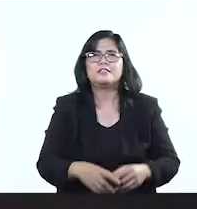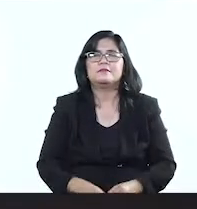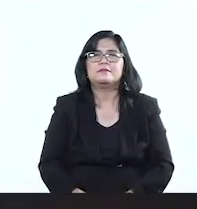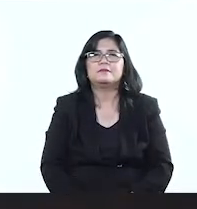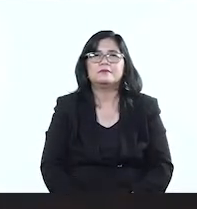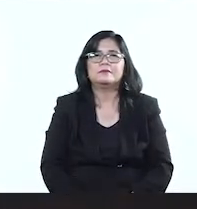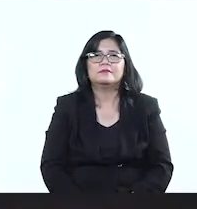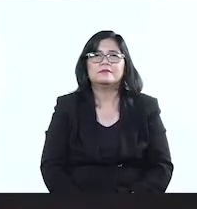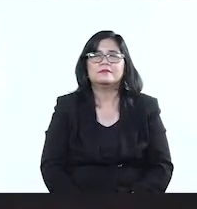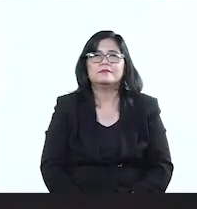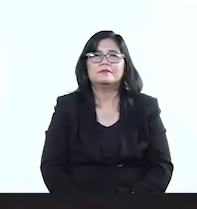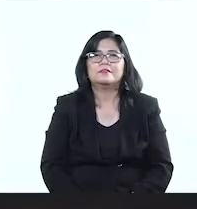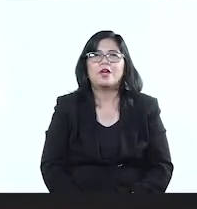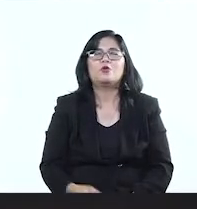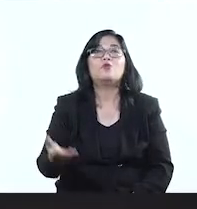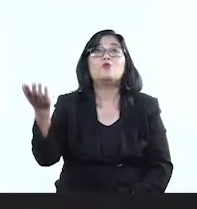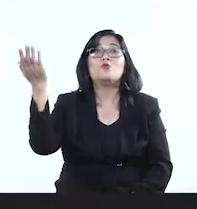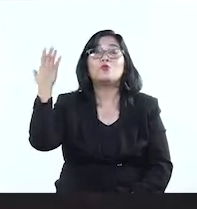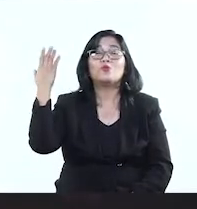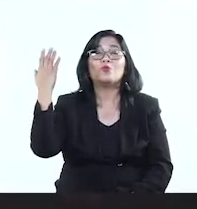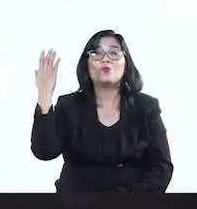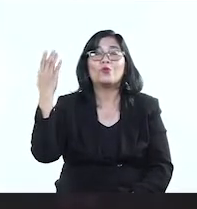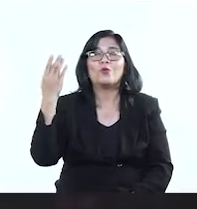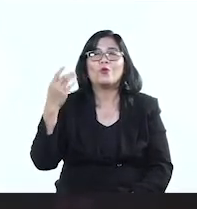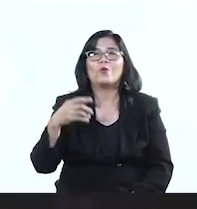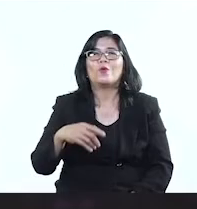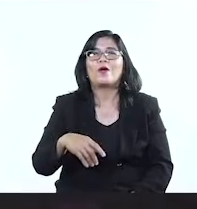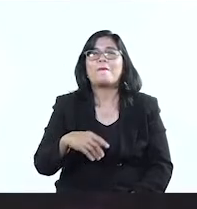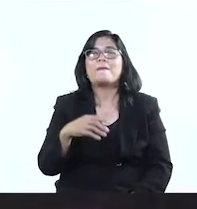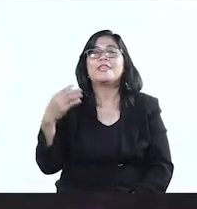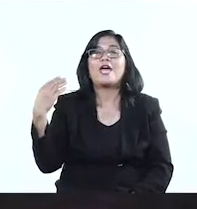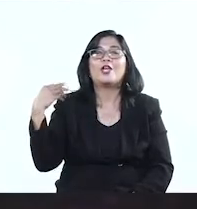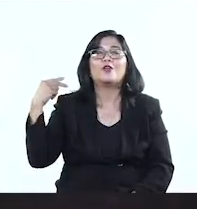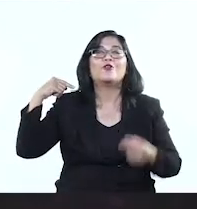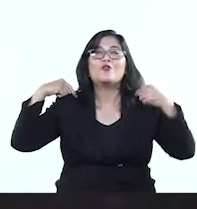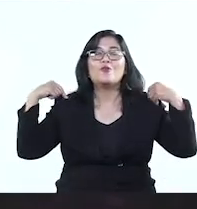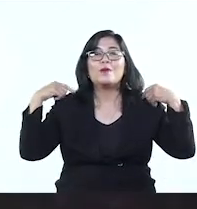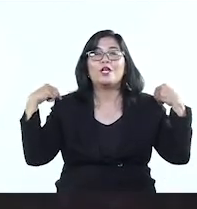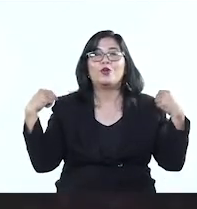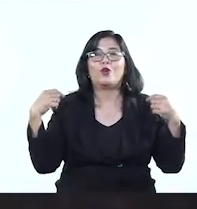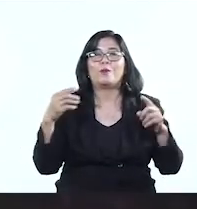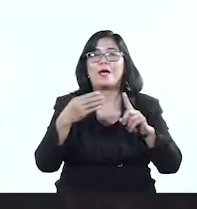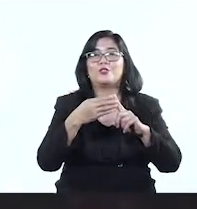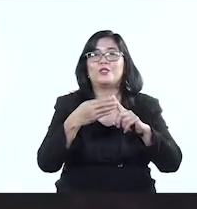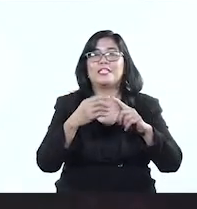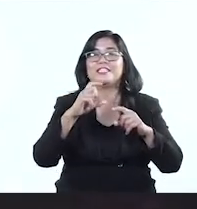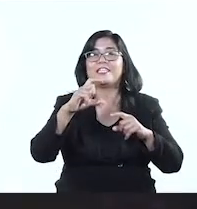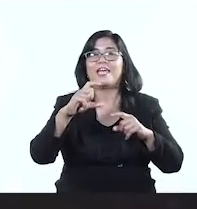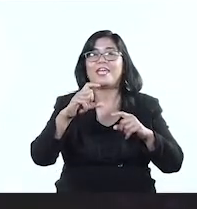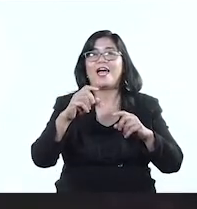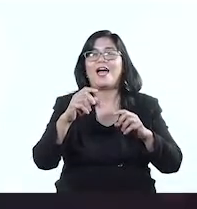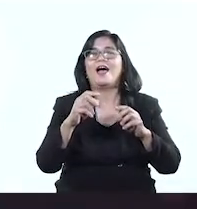mantan Gubernur DKI Basuki tjahaya Purnama yang terkenal dengan nama Ahok Hai nenek